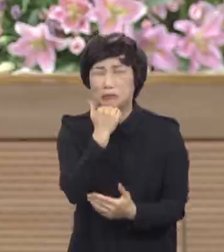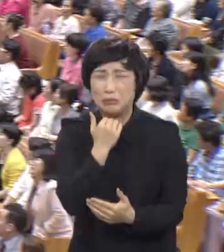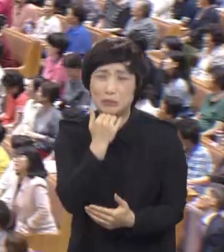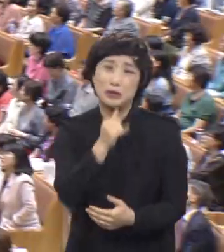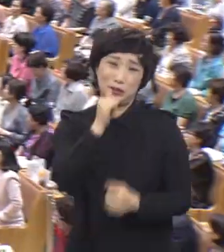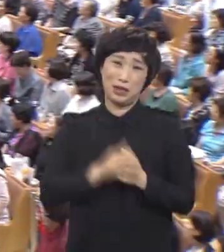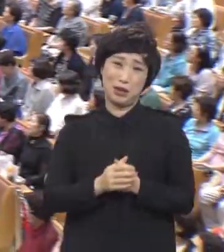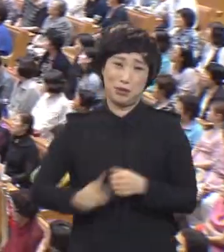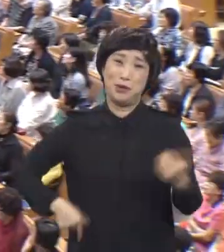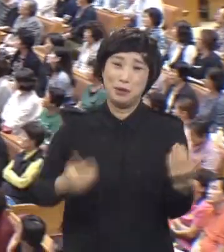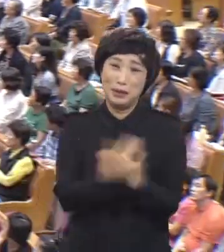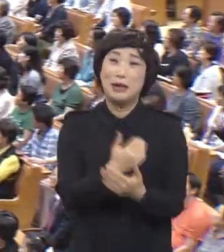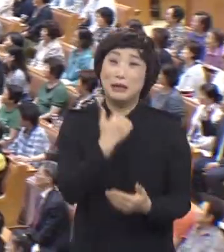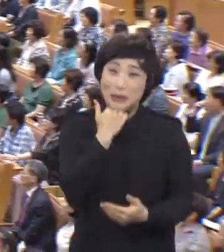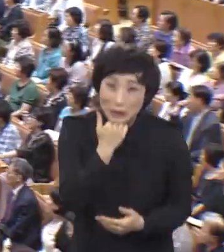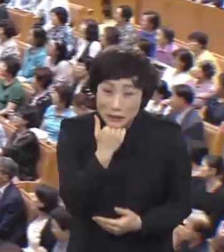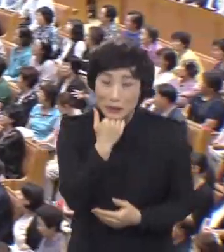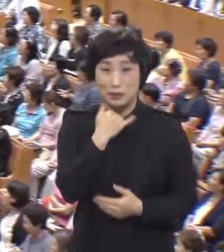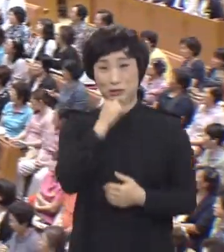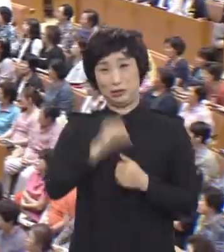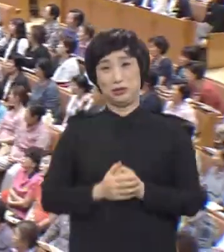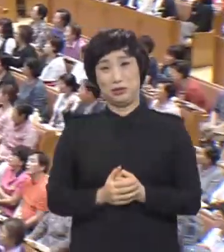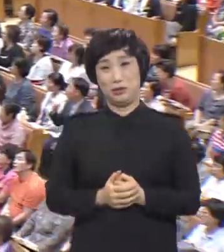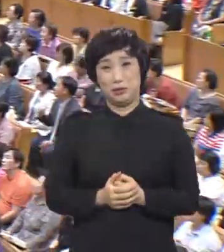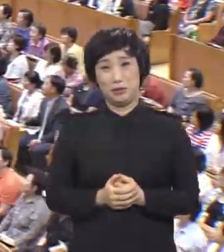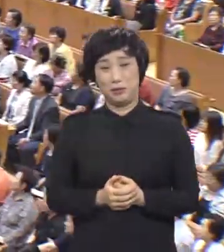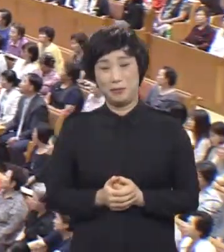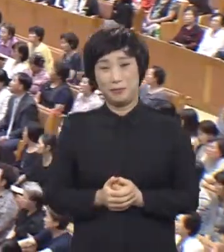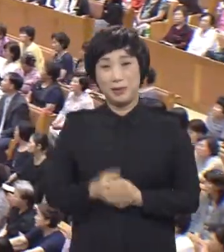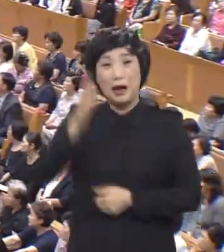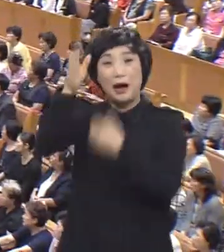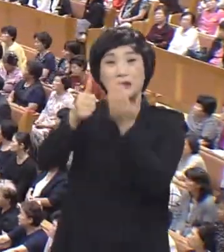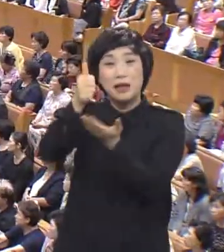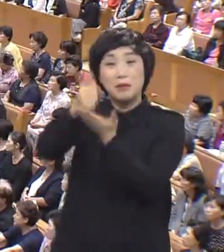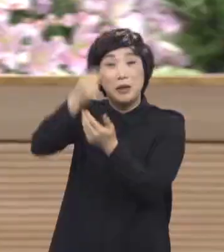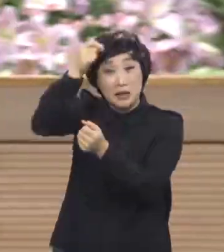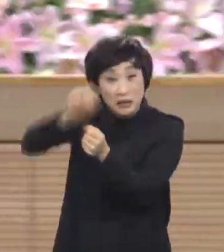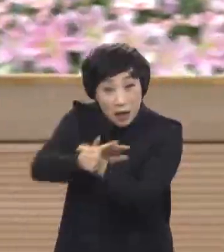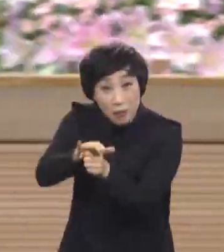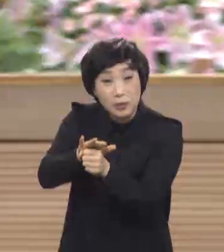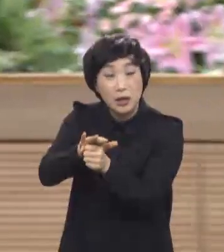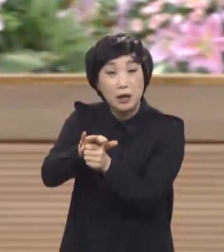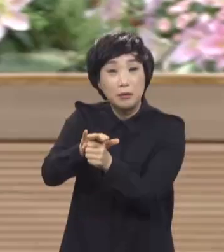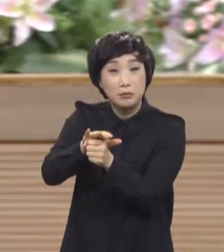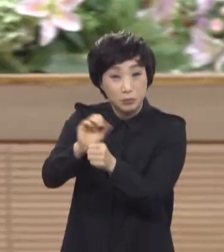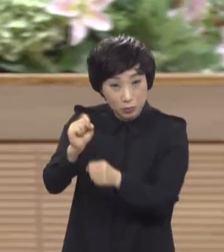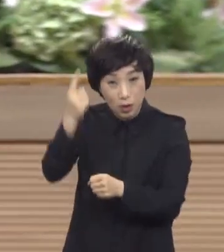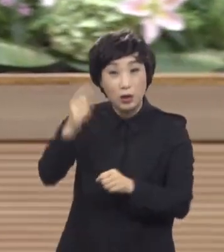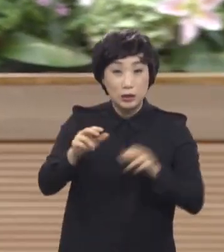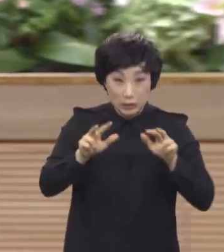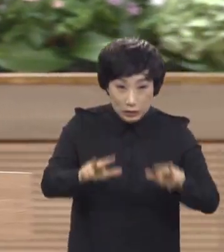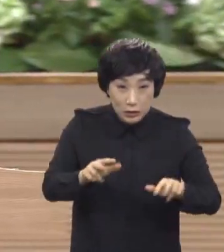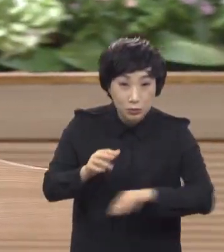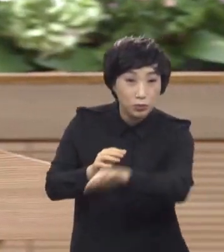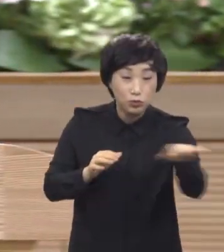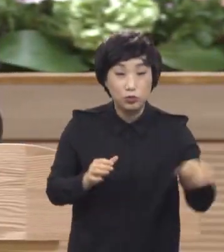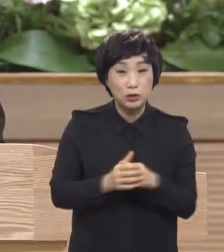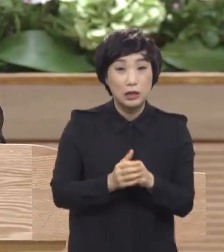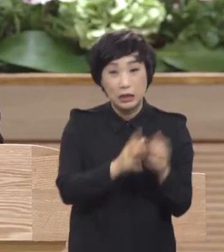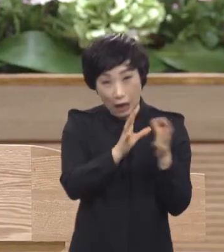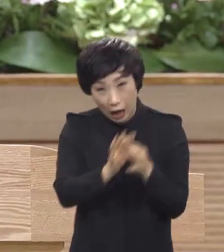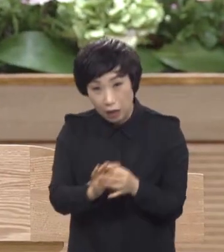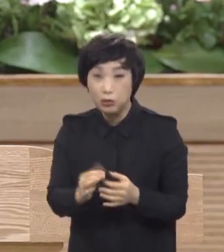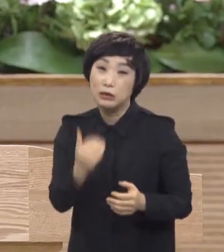회개하기를 기다리고 있다 하나님의 자비하심과 극률함이 지금 대기 중에